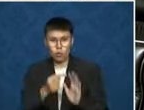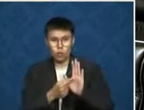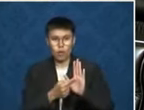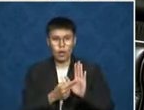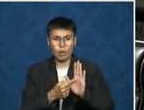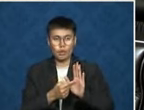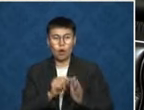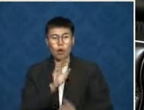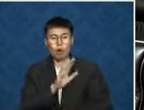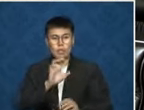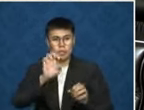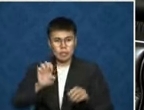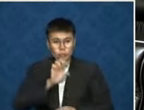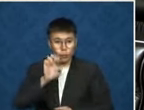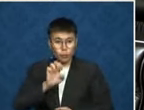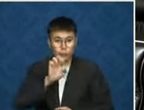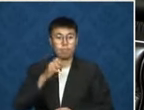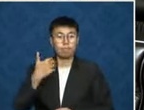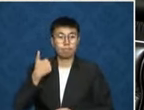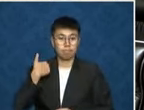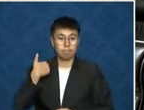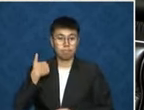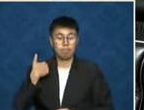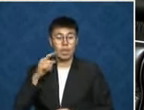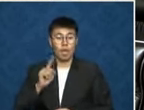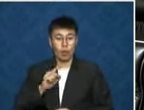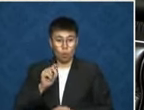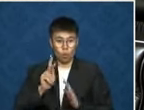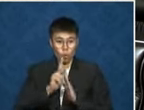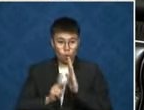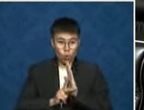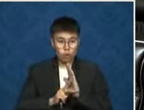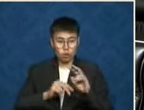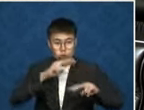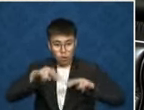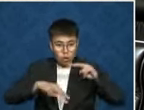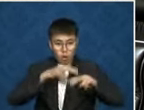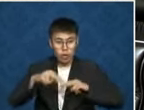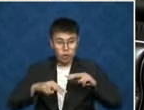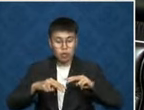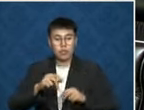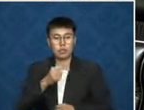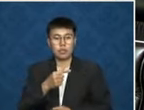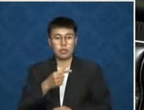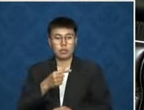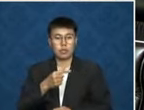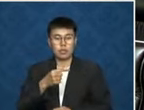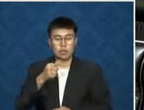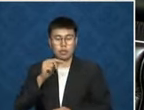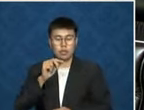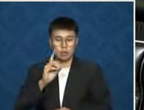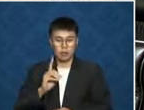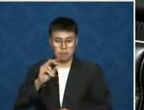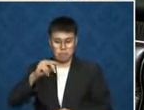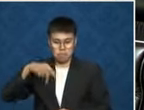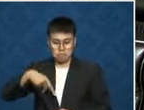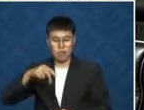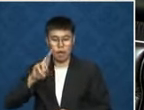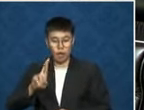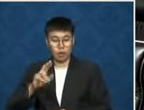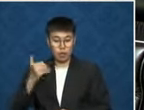างสหภาพยุโรปหรือ EU นะครับทันทีที่เขามีการออกกฎหมายคุ้มครองข้อมูลส่วนบุคคลนะครับ GDPR เนี่ยเขามีการออกกฎหมายอีก2ฉบับครับที่